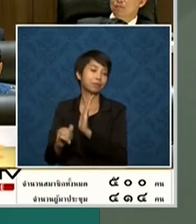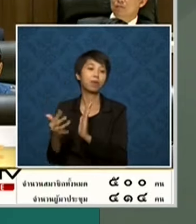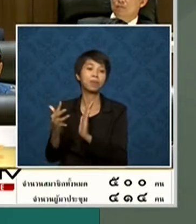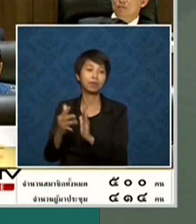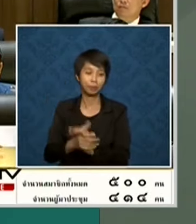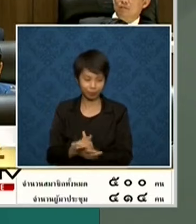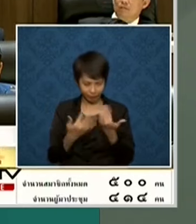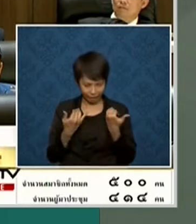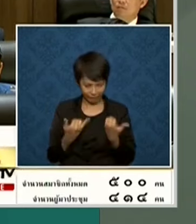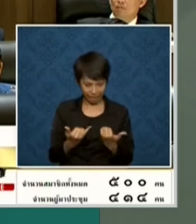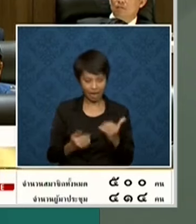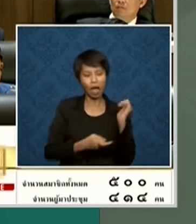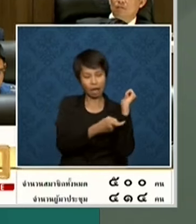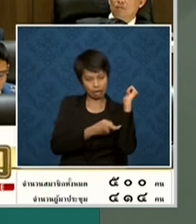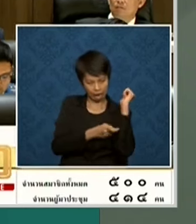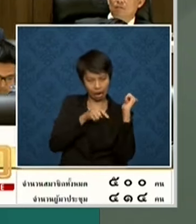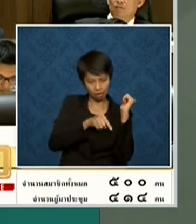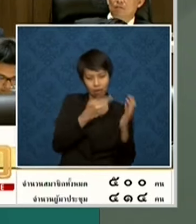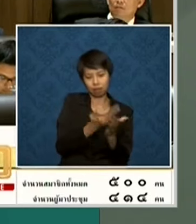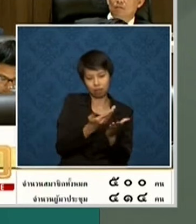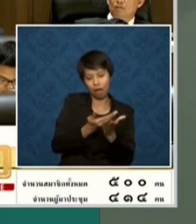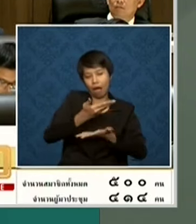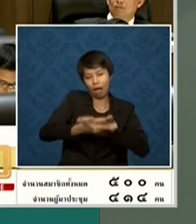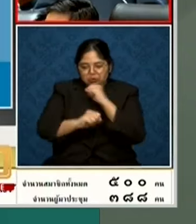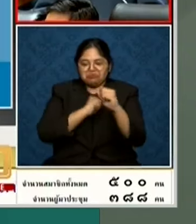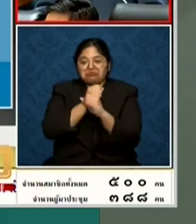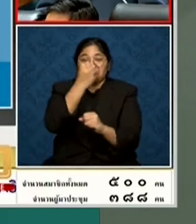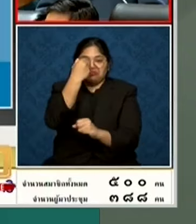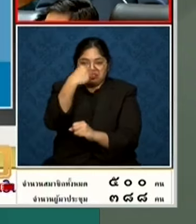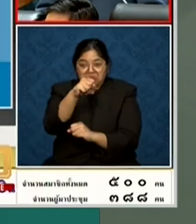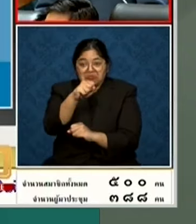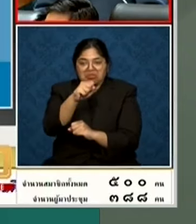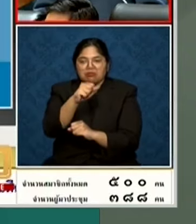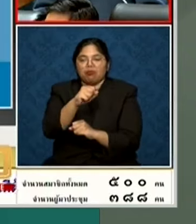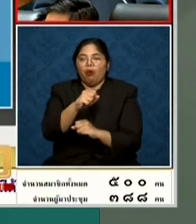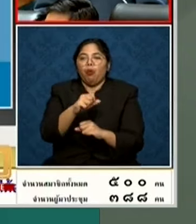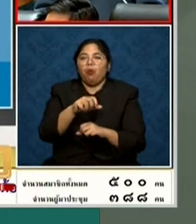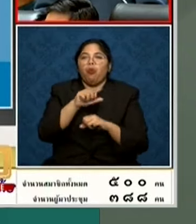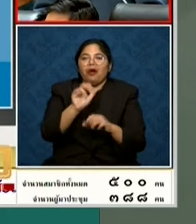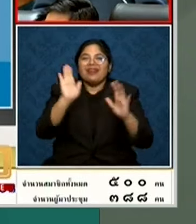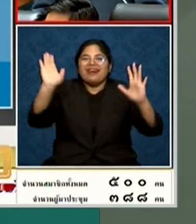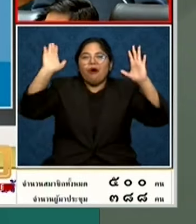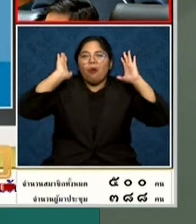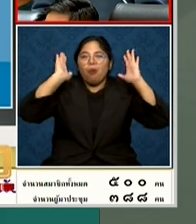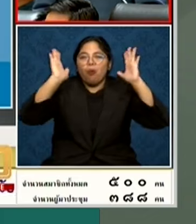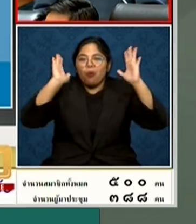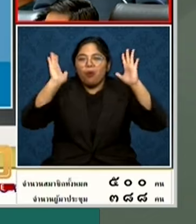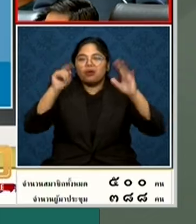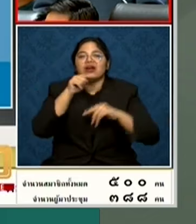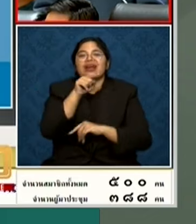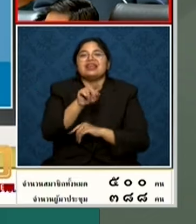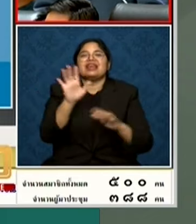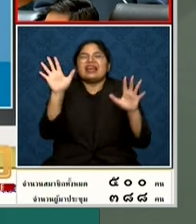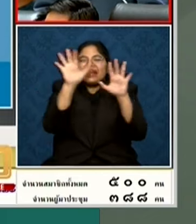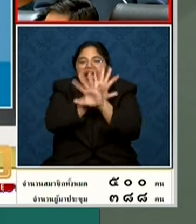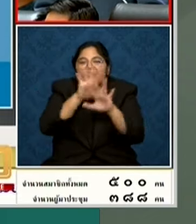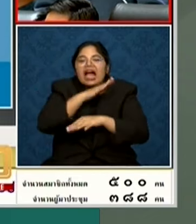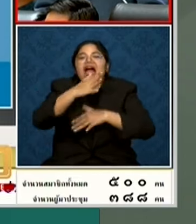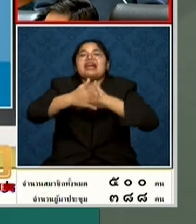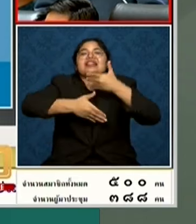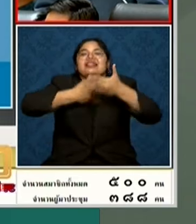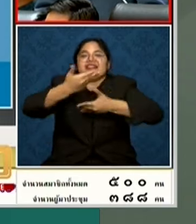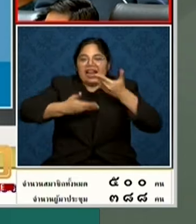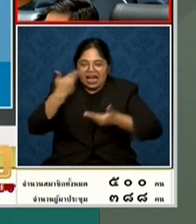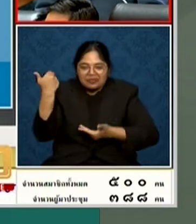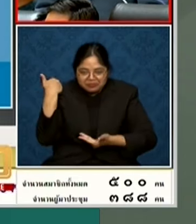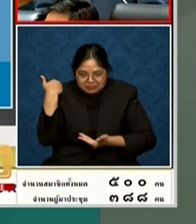ถ้าตัดสินใจในทางใดทางหนึ่งเนี่ยมันก็ทำให้พรรคแตกเลยฮะก็คือโดยเฉพาะตัดสินใจว่าพรรคเข้าร่วมเนี่ยประชาชนที่ยังนะ